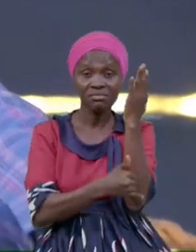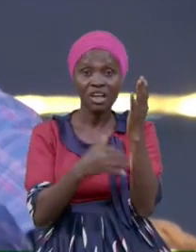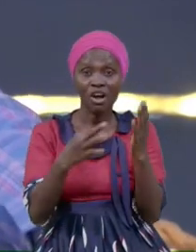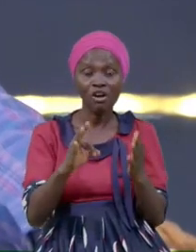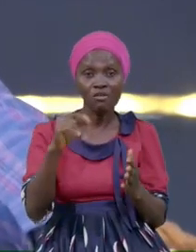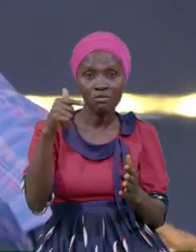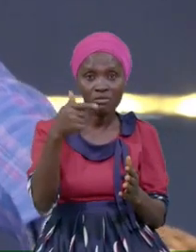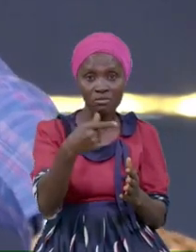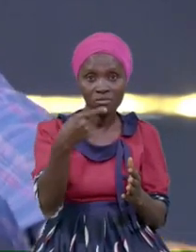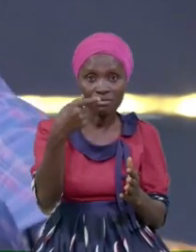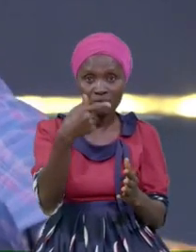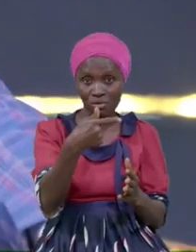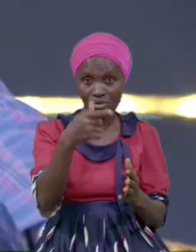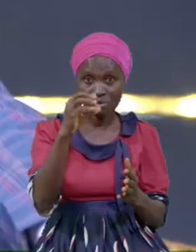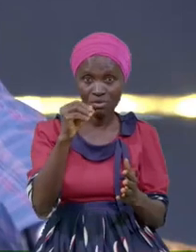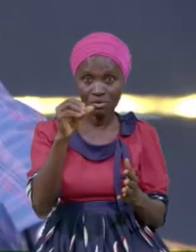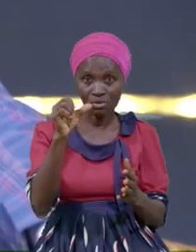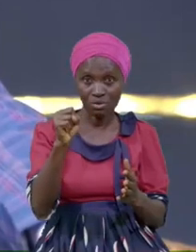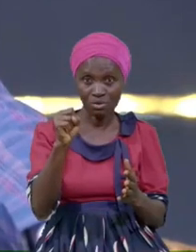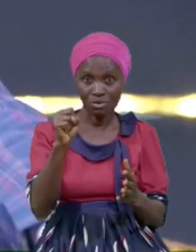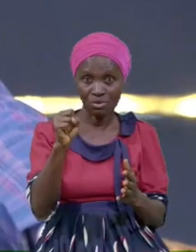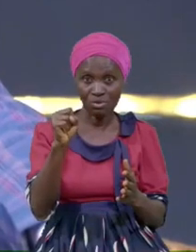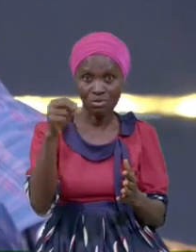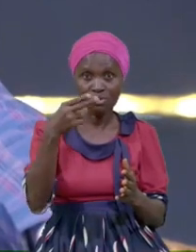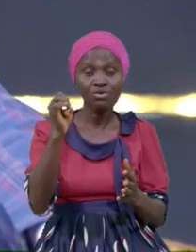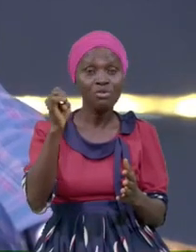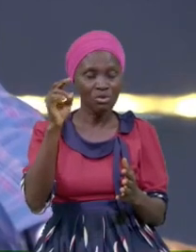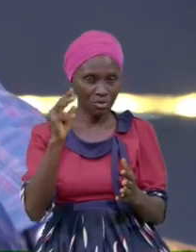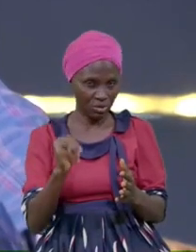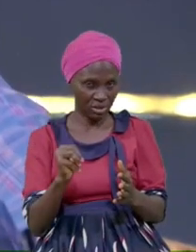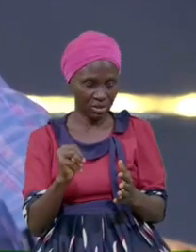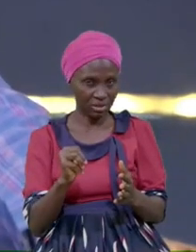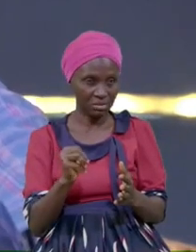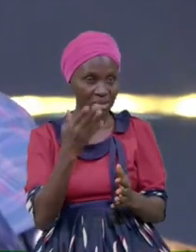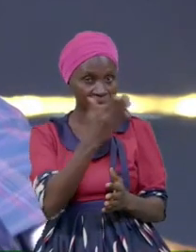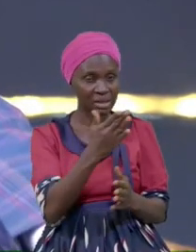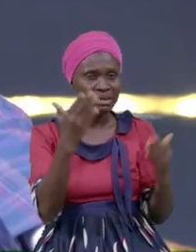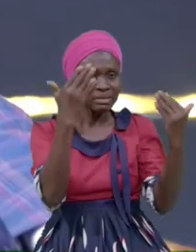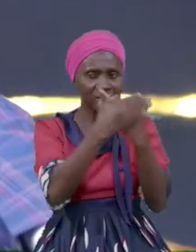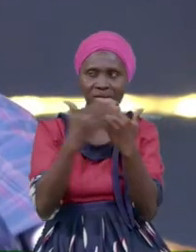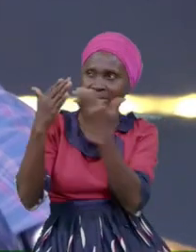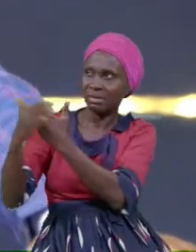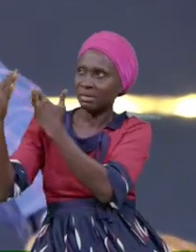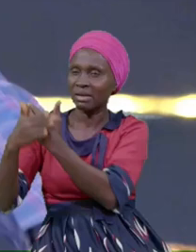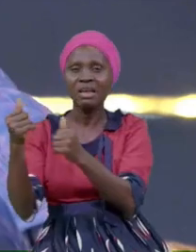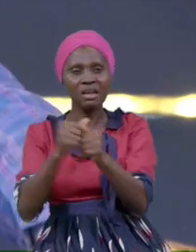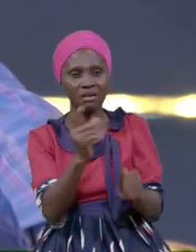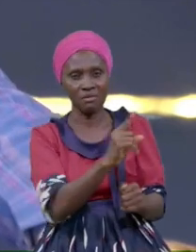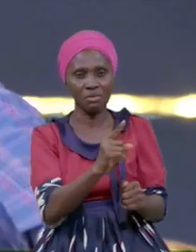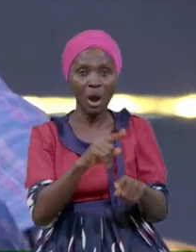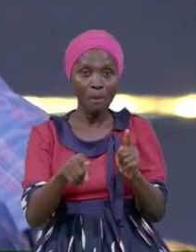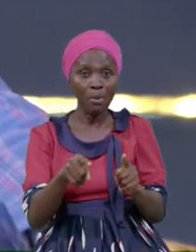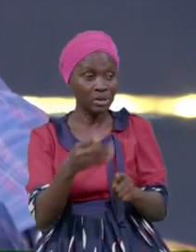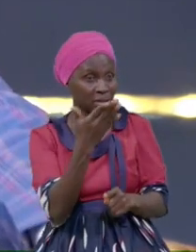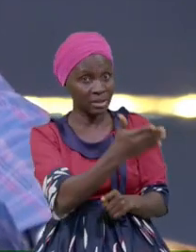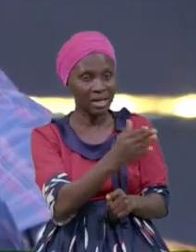il y avait les ténèbres partout, mais il y avait la lumière là où ils étaient. Parce qu'il était particulier.